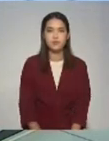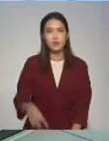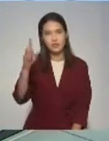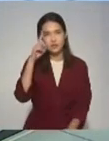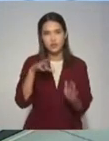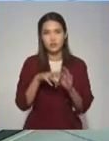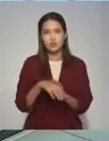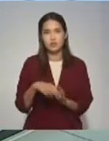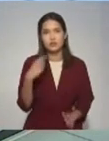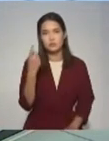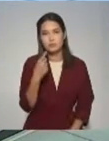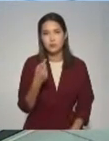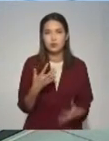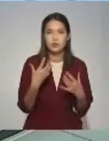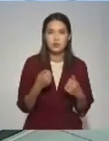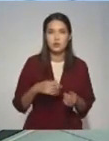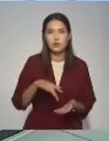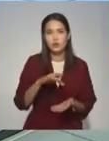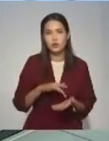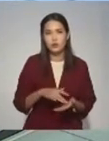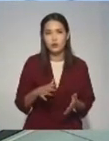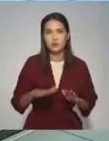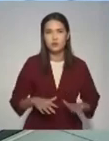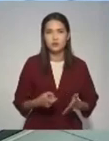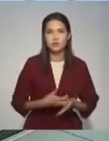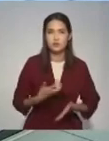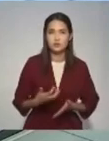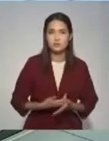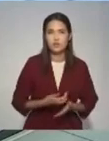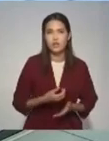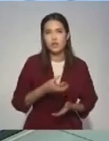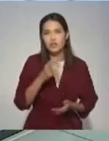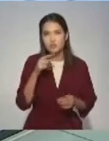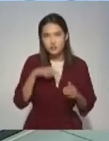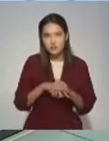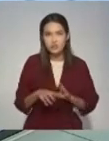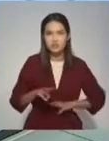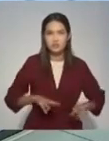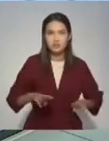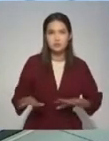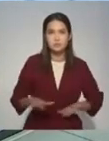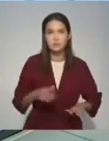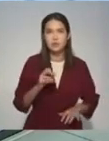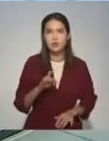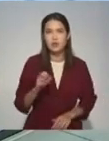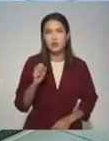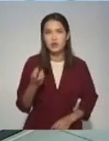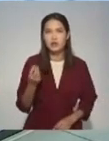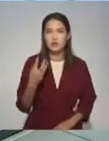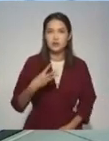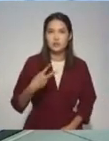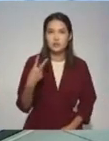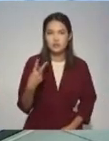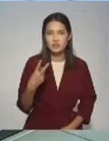Елішінде маскүнемді сауықтыру орталық жетіспейді. Ішкістер министрі Марат Ахметжанов тағы 32 нысан салу керек